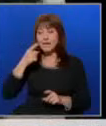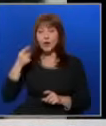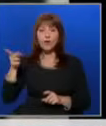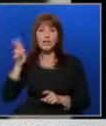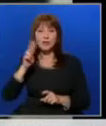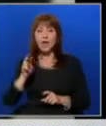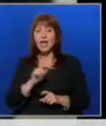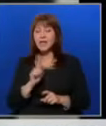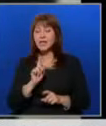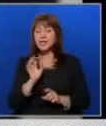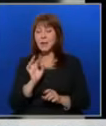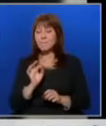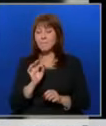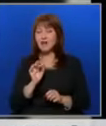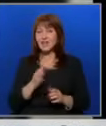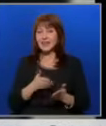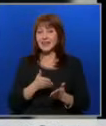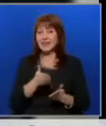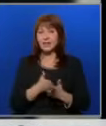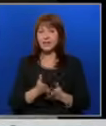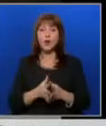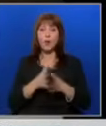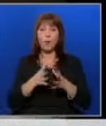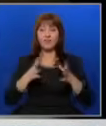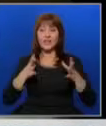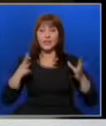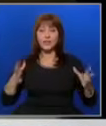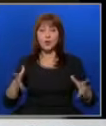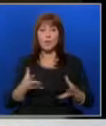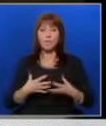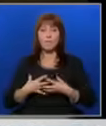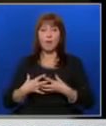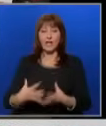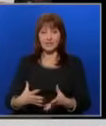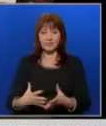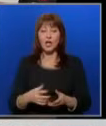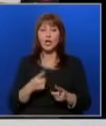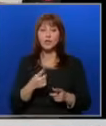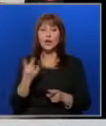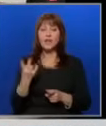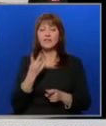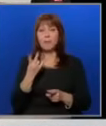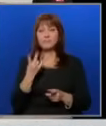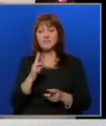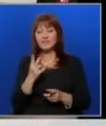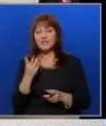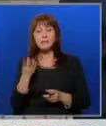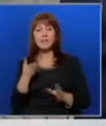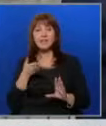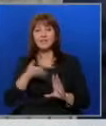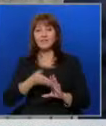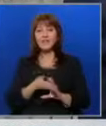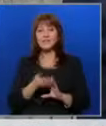неправомерен начин е увеличил богатството си на 2 милиарда долара. В съдебната зала Тръмп на няколко пъти влезе в словесен сблъсък с